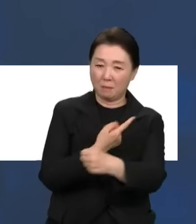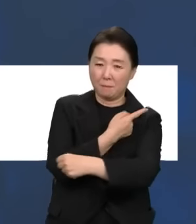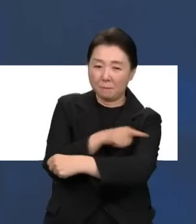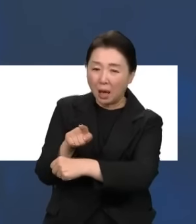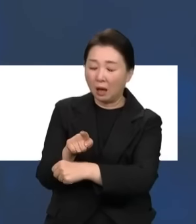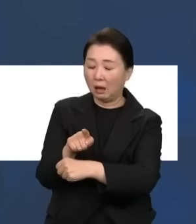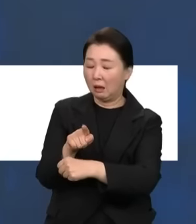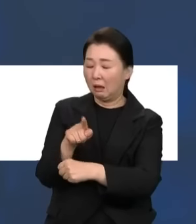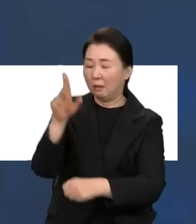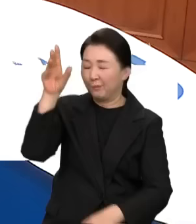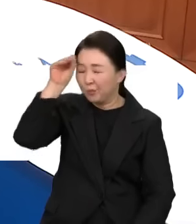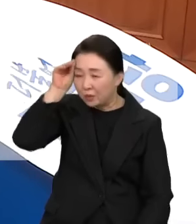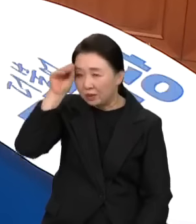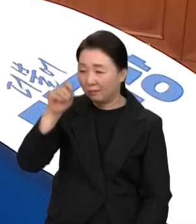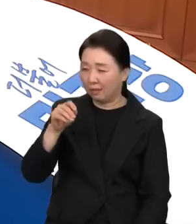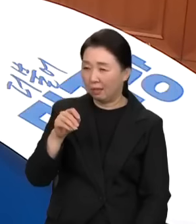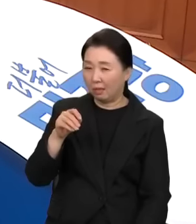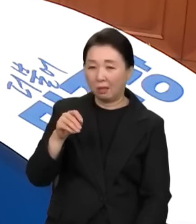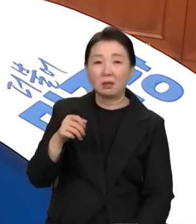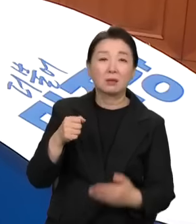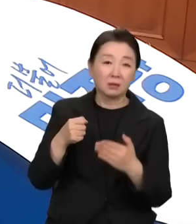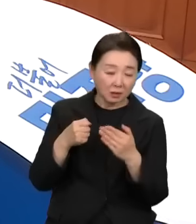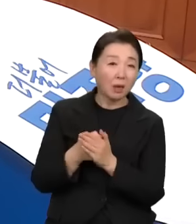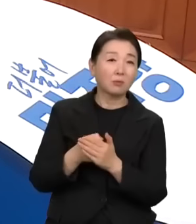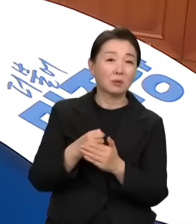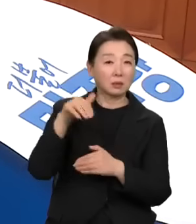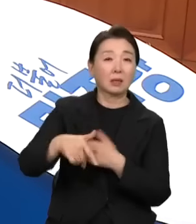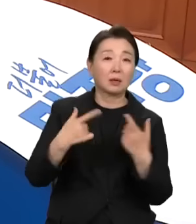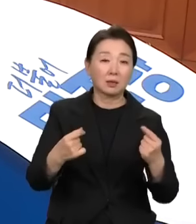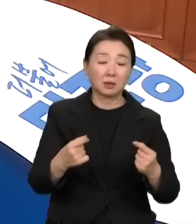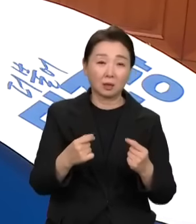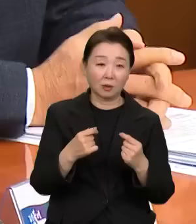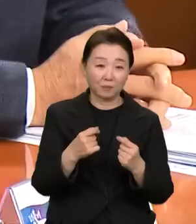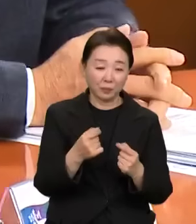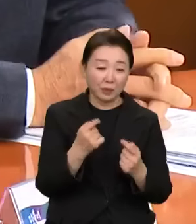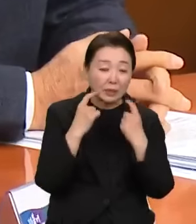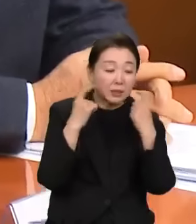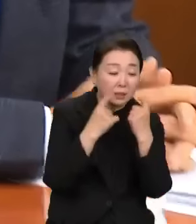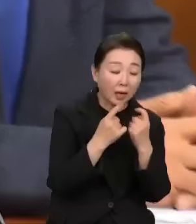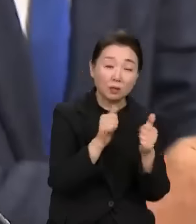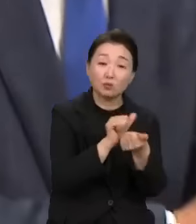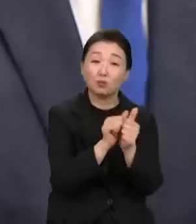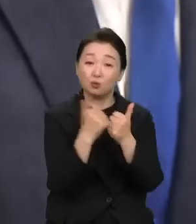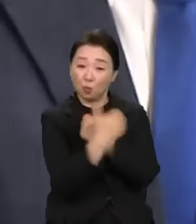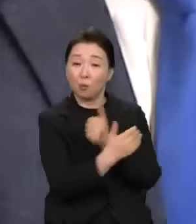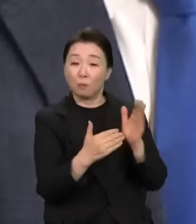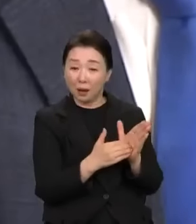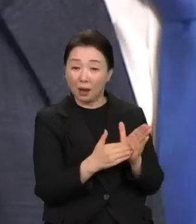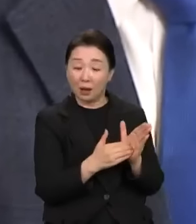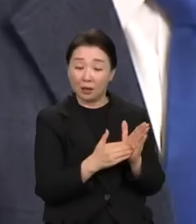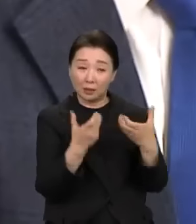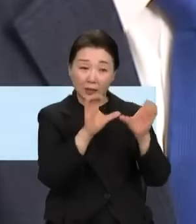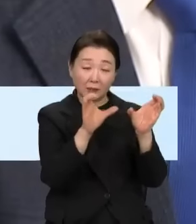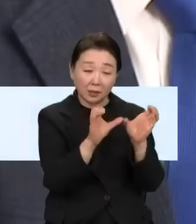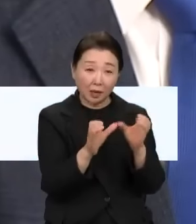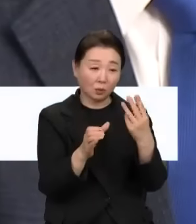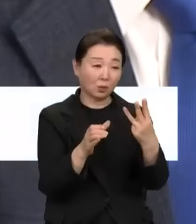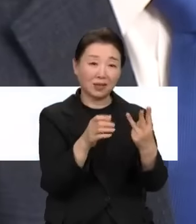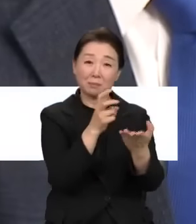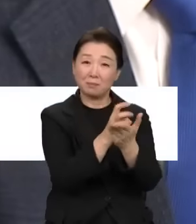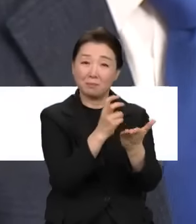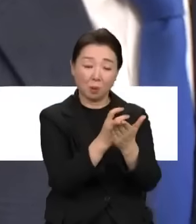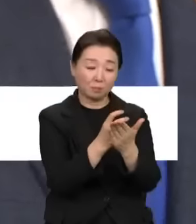무지, 불법 때문입니다. 이 대표는 소액주주들을 보호하겠다며 민주당이 당론으로 추진 중인 상법 개정에도 힘을